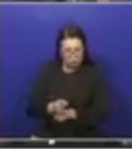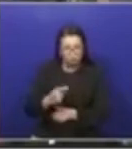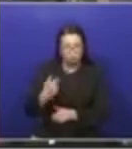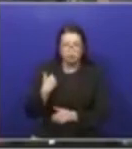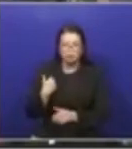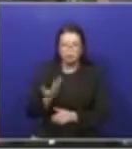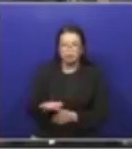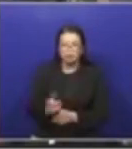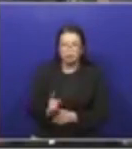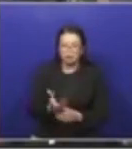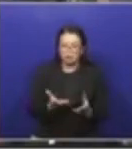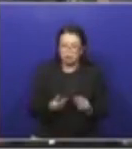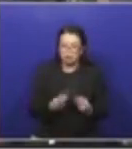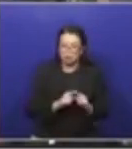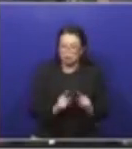และที่ดินมีหลายรูปแบบครับเอาไว้เห็นภาพชัดๆแบบคนไม่เรียนกฎหมายก็เข้าใจ